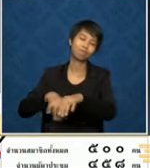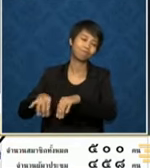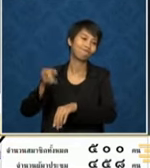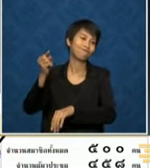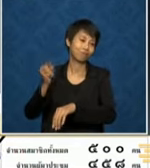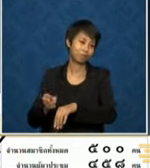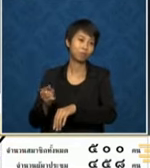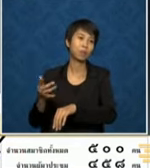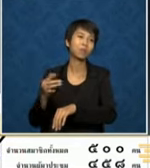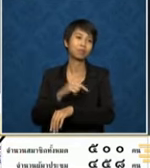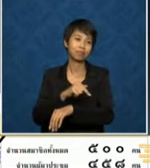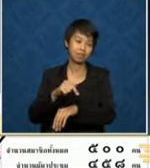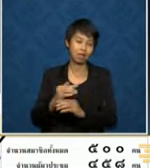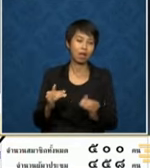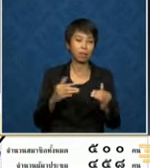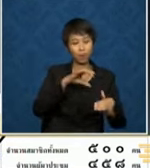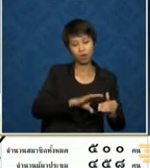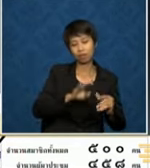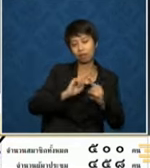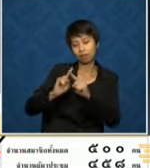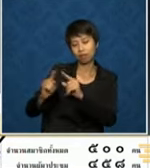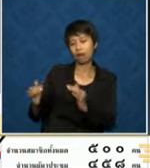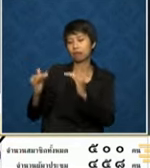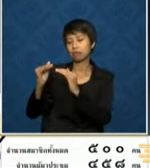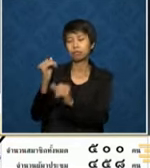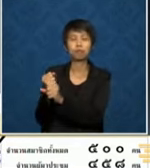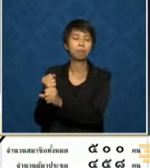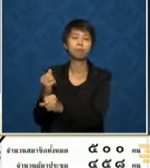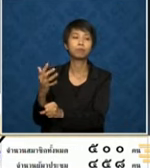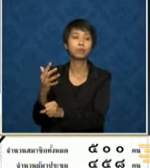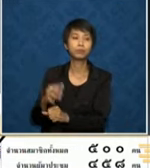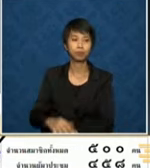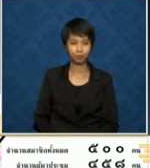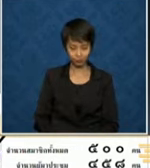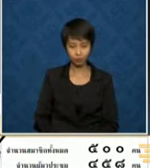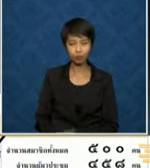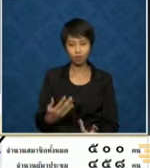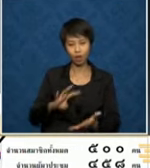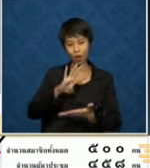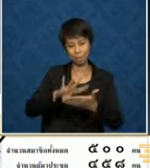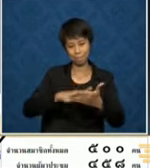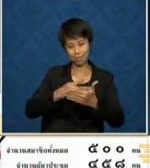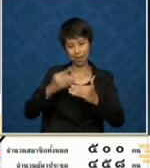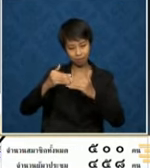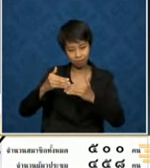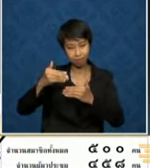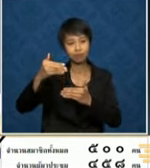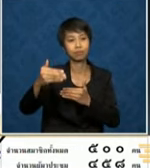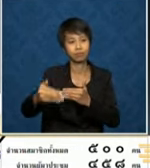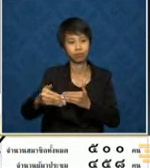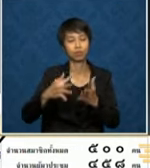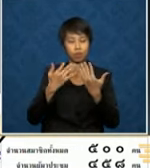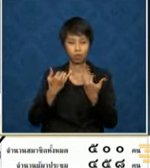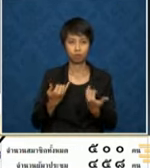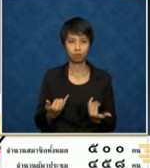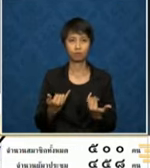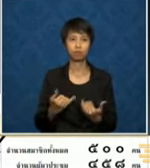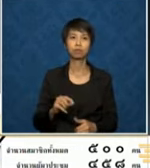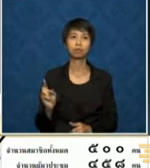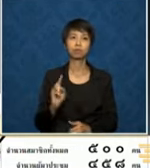ได้มาใช้สิทธิ์กันอย่างเต็มที่นะคะมาที่เรื่องที่เป็นเรื่องระยะยาวมากขึ้นอีกนิดนึงค่ะตอนช่วงนี้นะคะเป็นช่วง